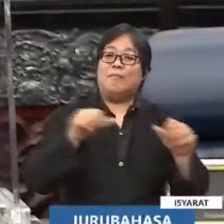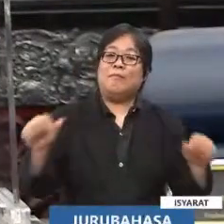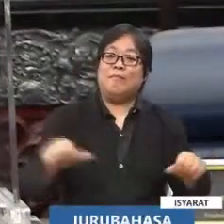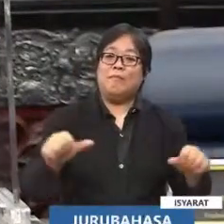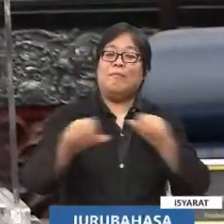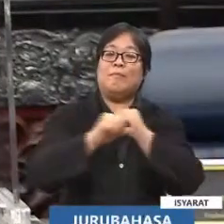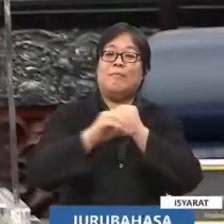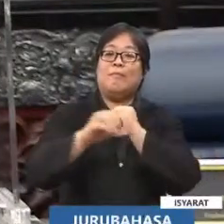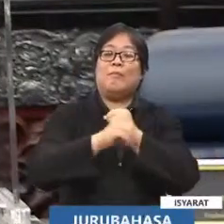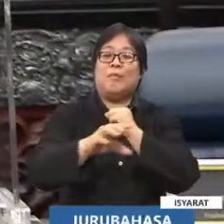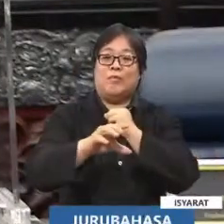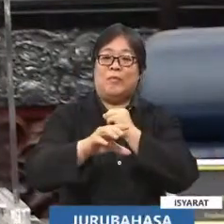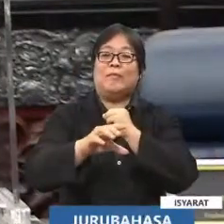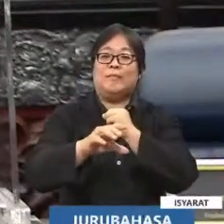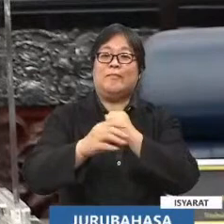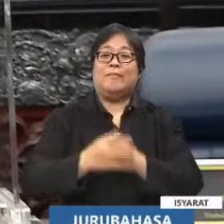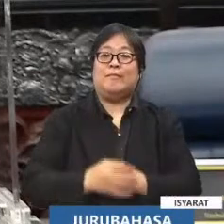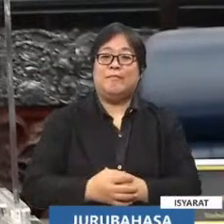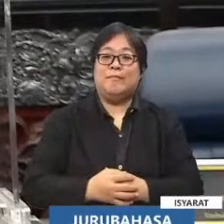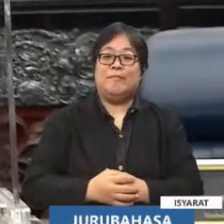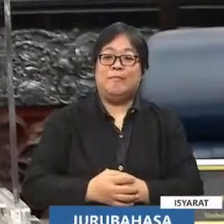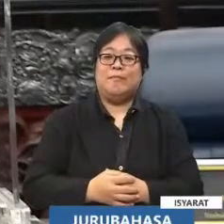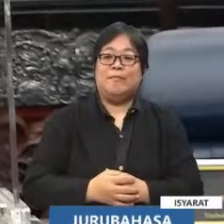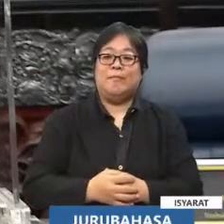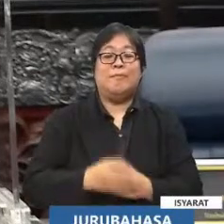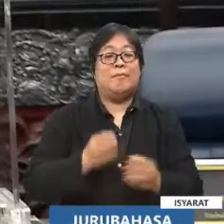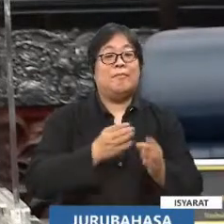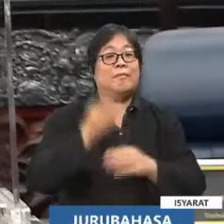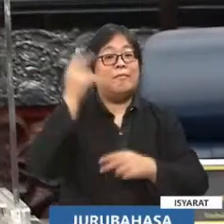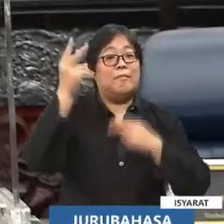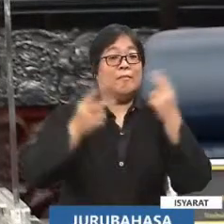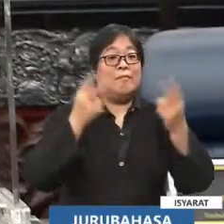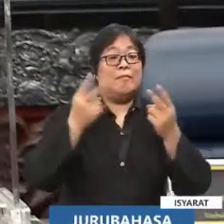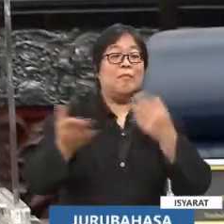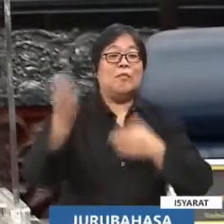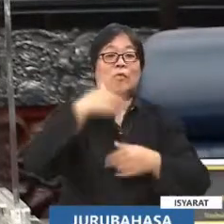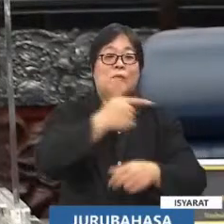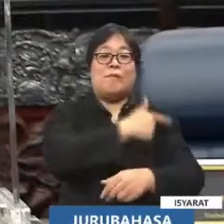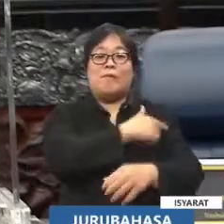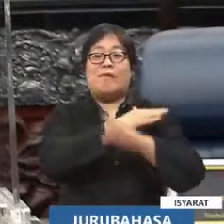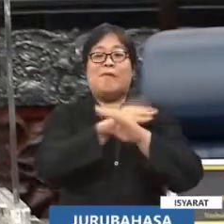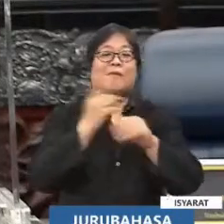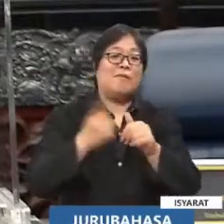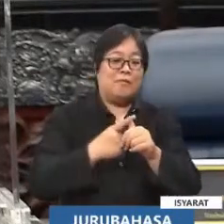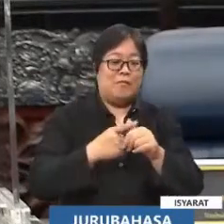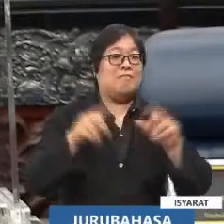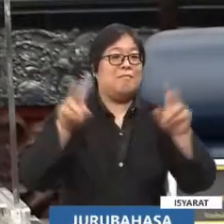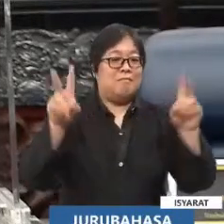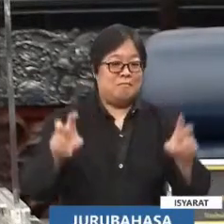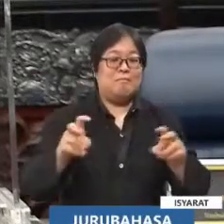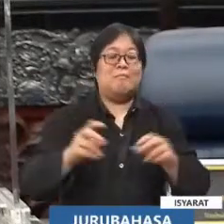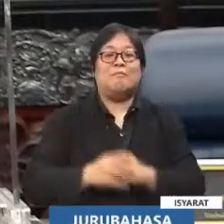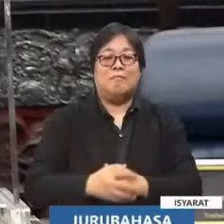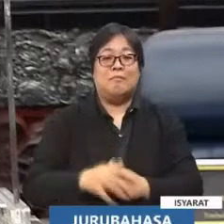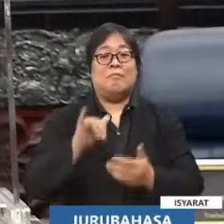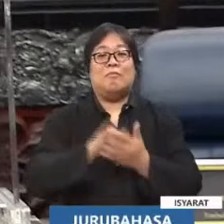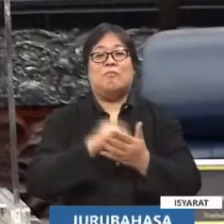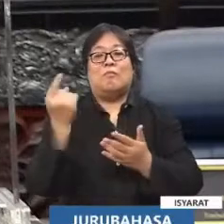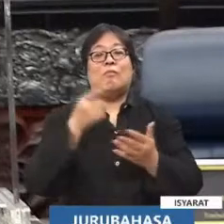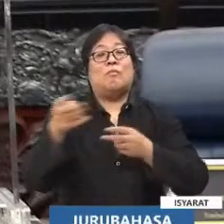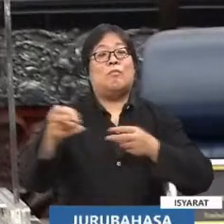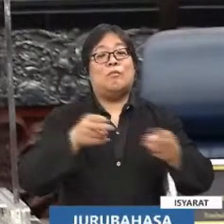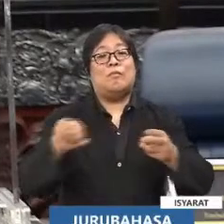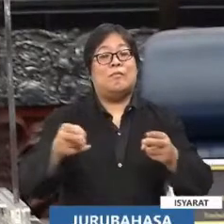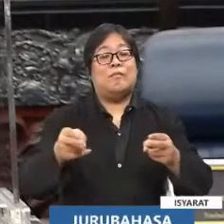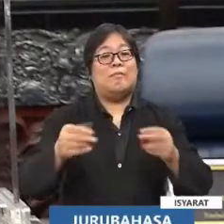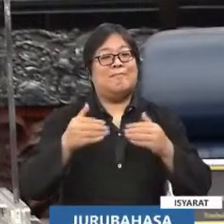kempen promosi, iaitu rindu melancong, jom vaksin dulu dan juga sebagainya oleh Tourism Malaysia sebagai salah satu usaha